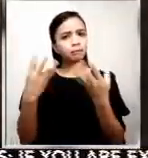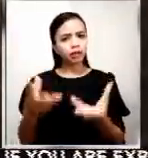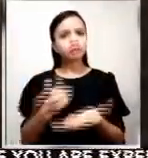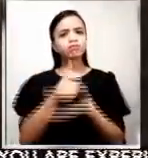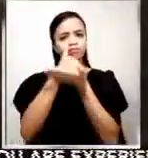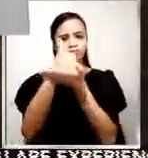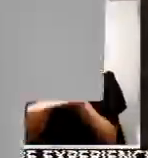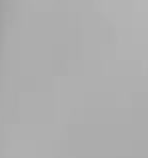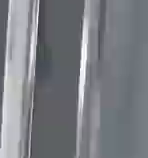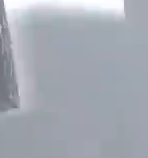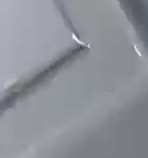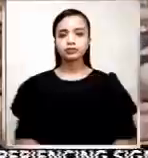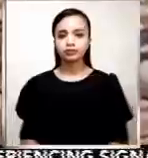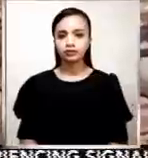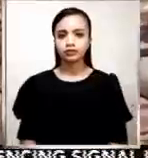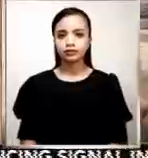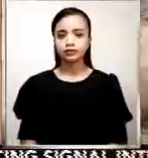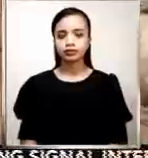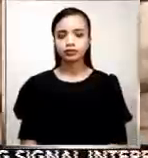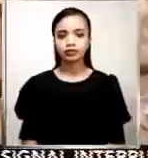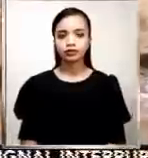May Bermudez.